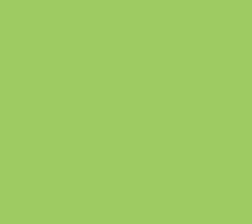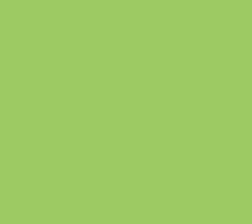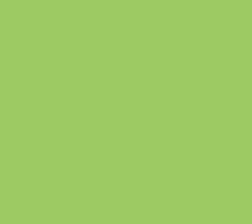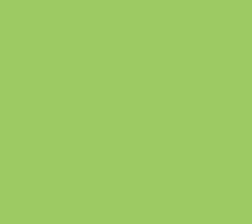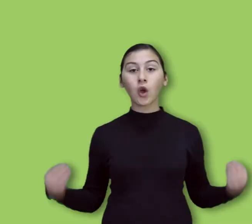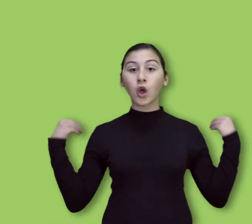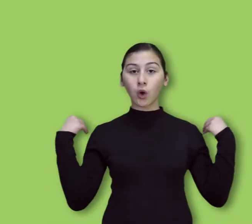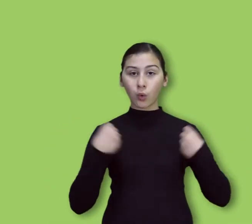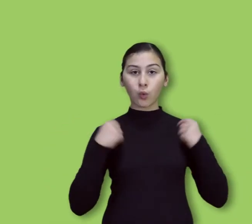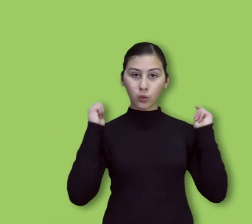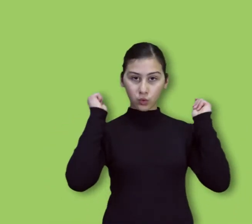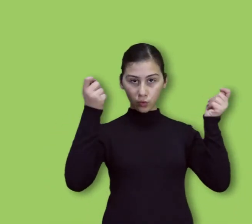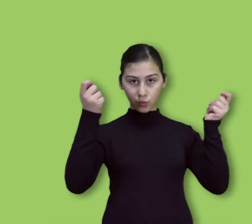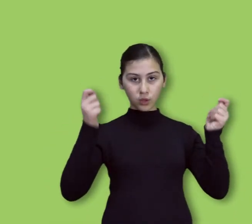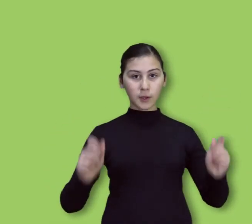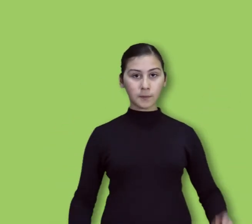ქურთუკი.